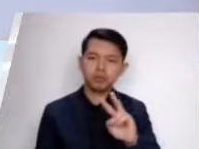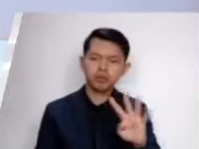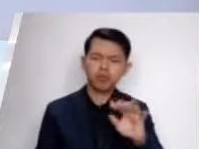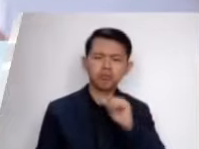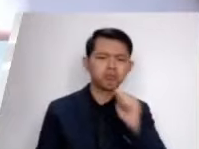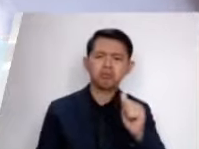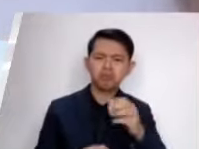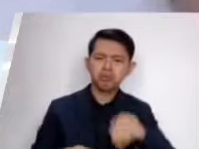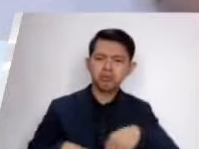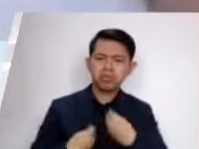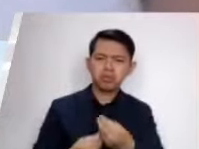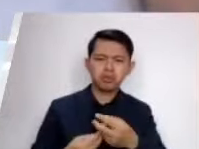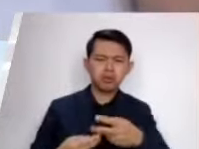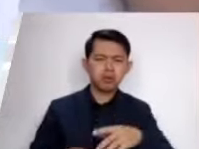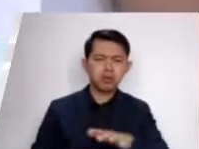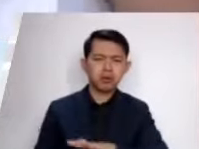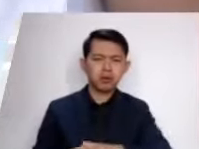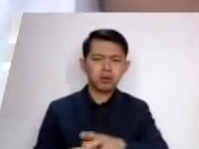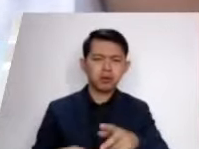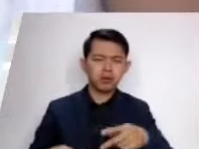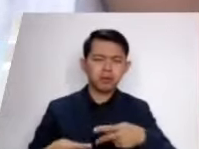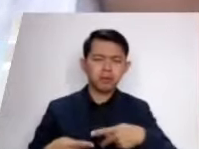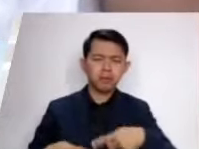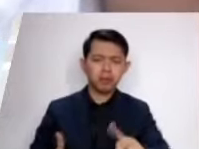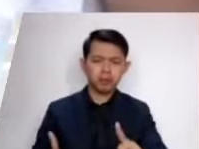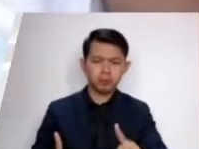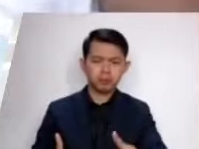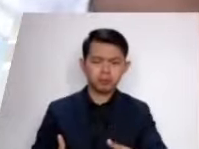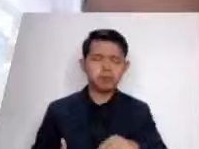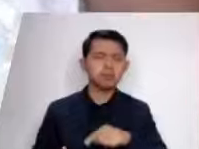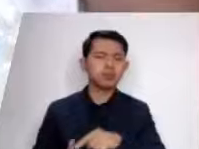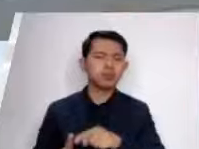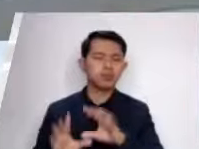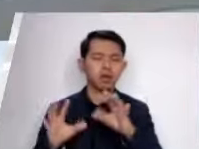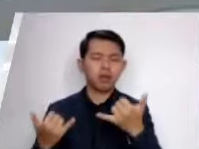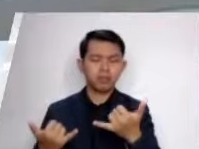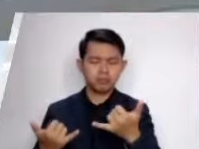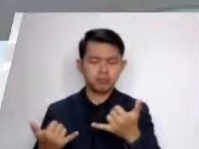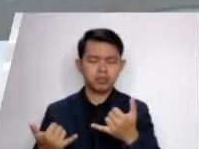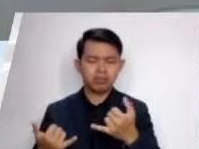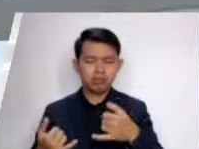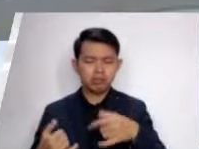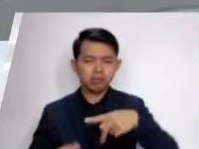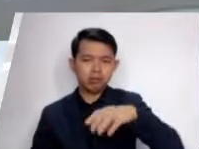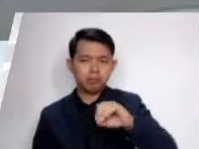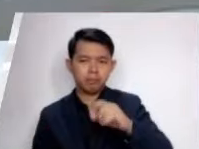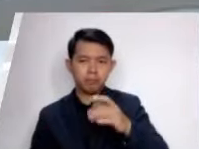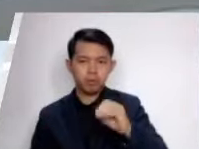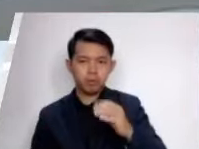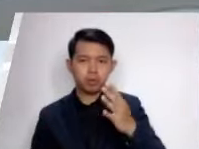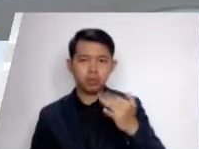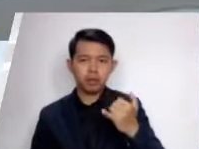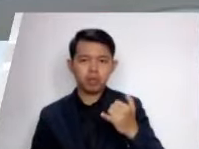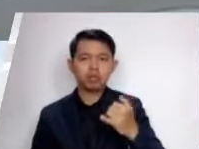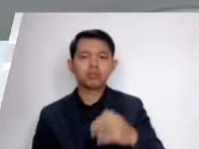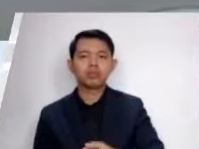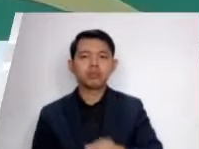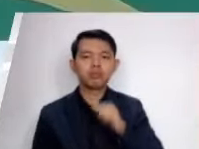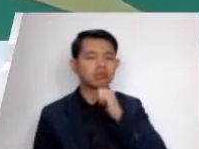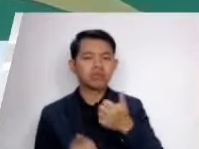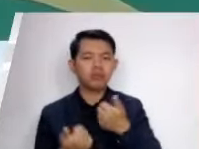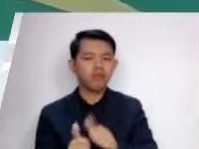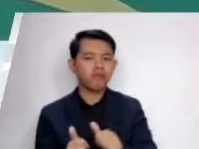Lucky South 99 na nag-ooperate sa naturang pogo compound dahil may paglabag ito sa regulasyon ng BFP o Bureau of Fire